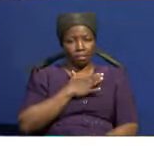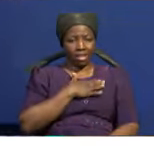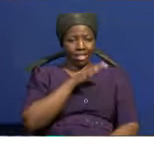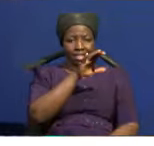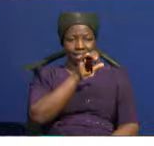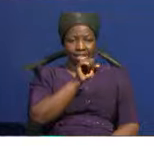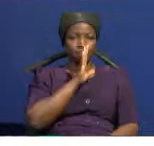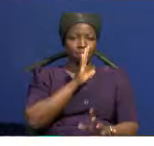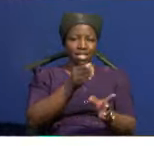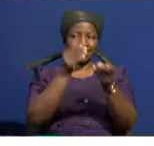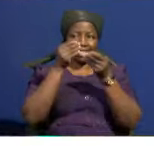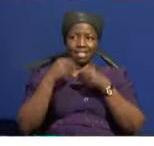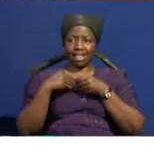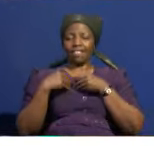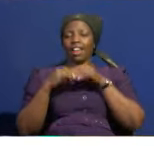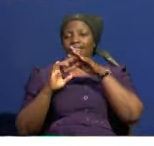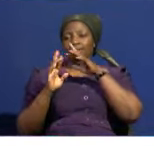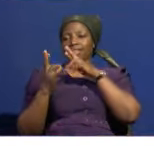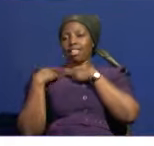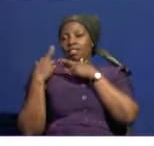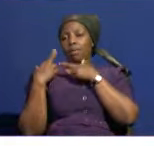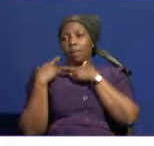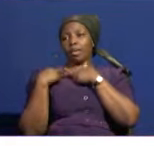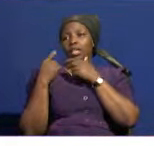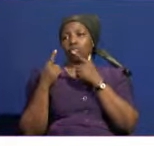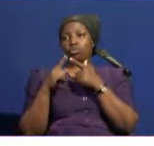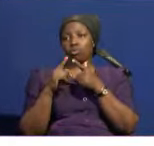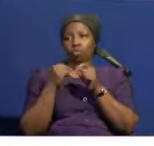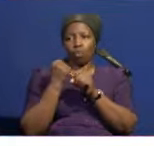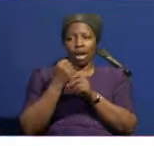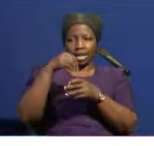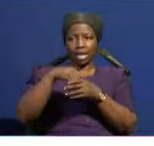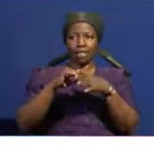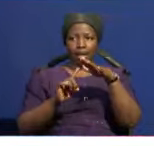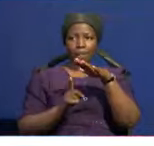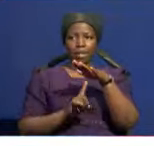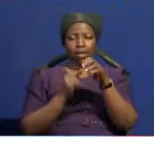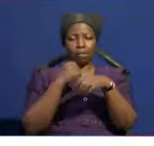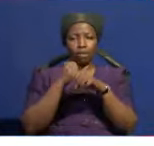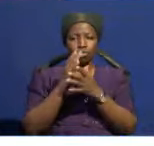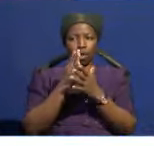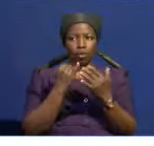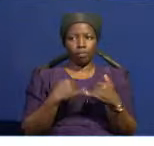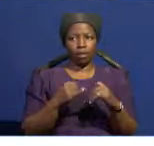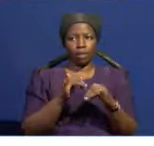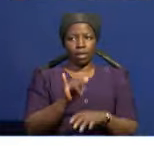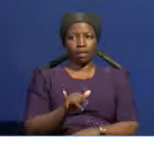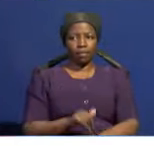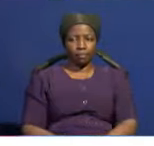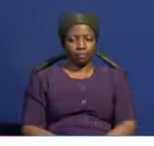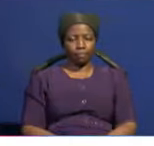kupatiwa jukumu ya kusimamia hii ministry tunaitimiza. Nancy Okware, Darubini.